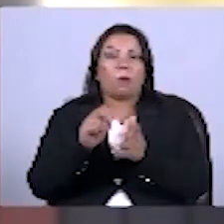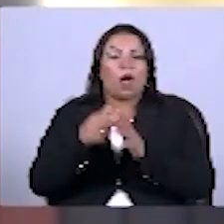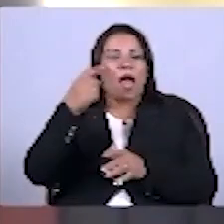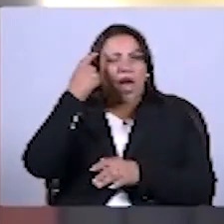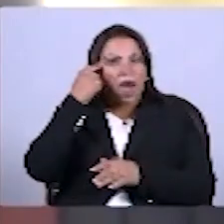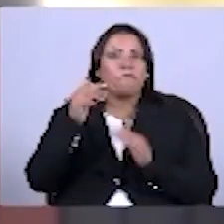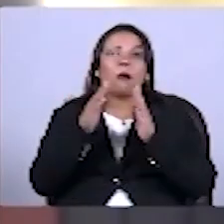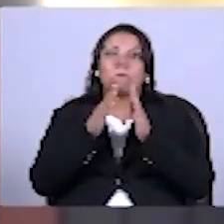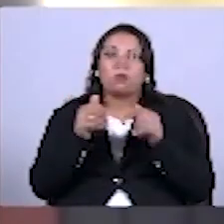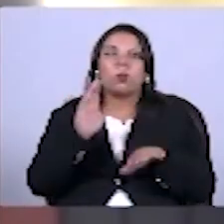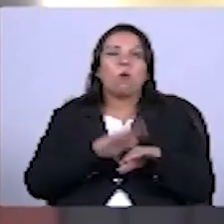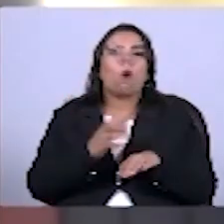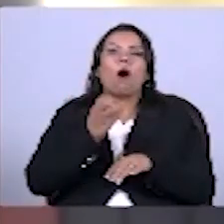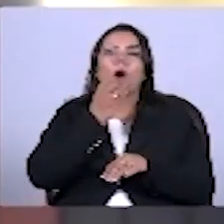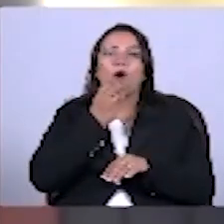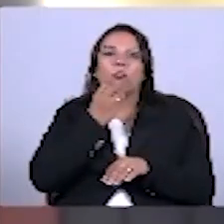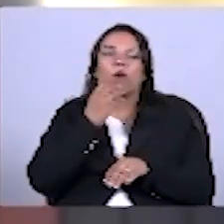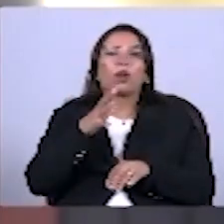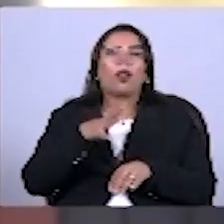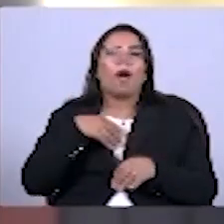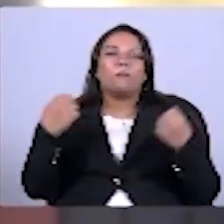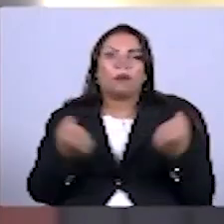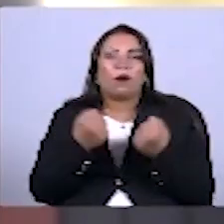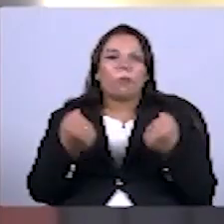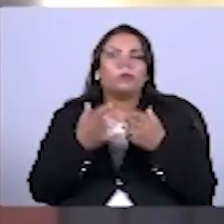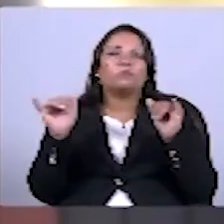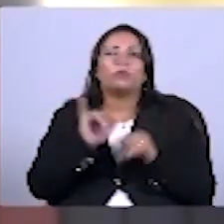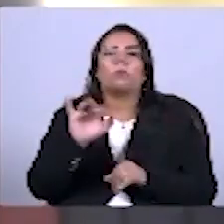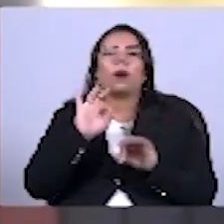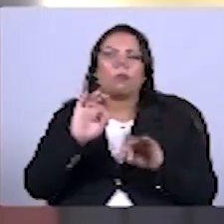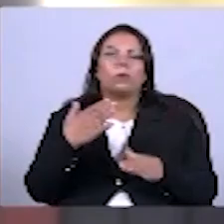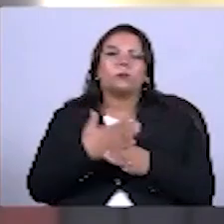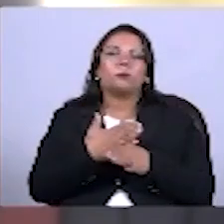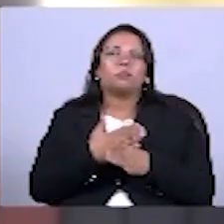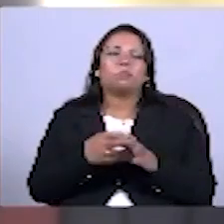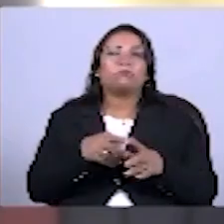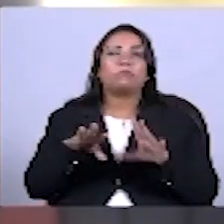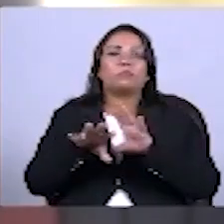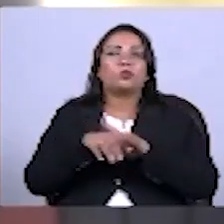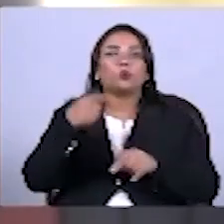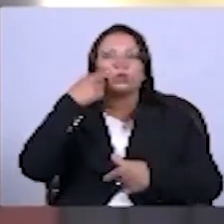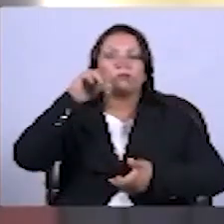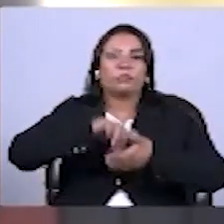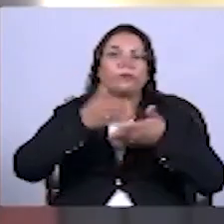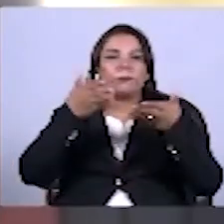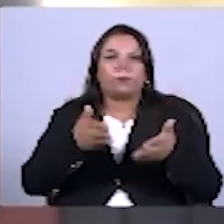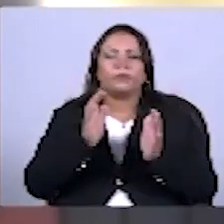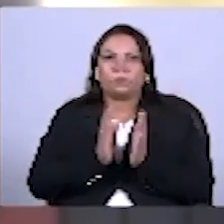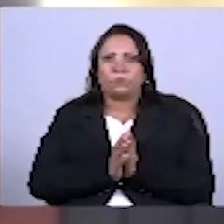مصر وقطر بتق محاولات مهمه جدا ل الوصول الى هذا